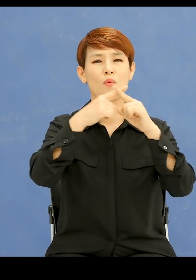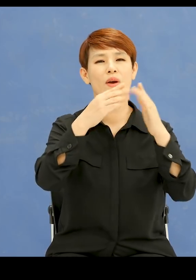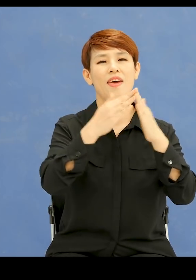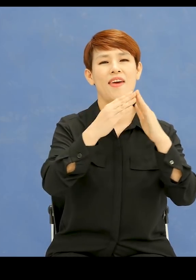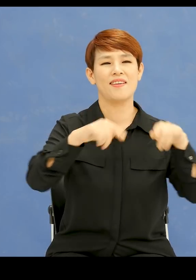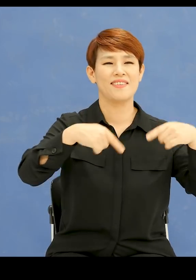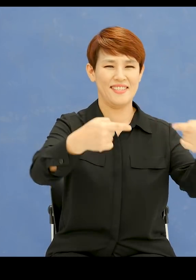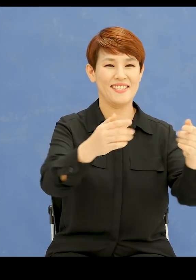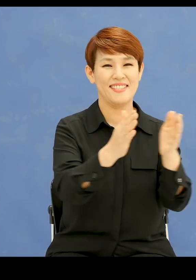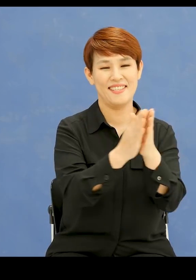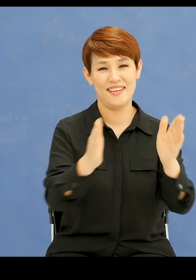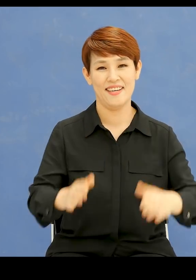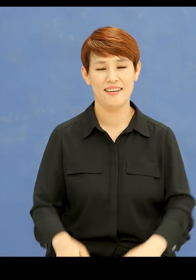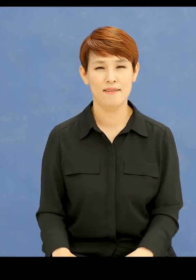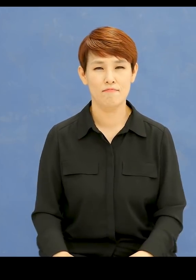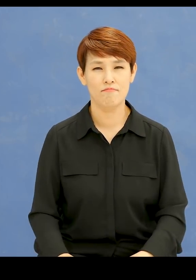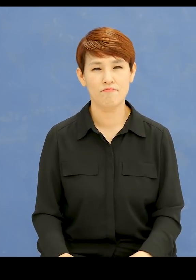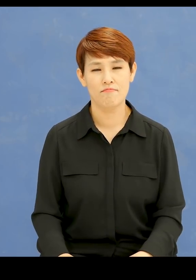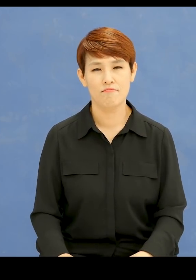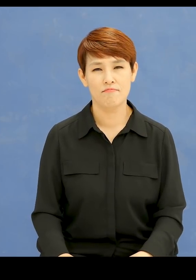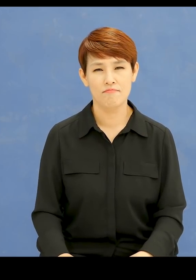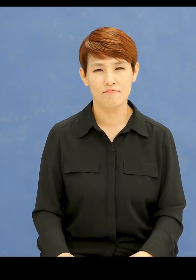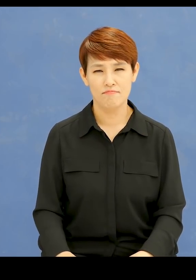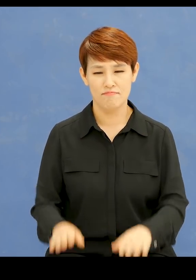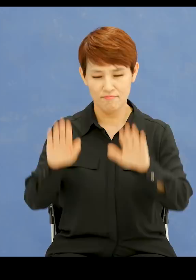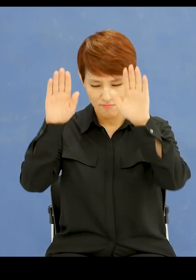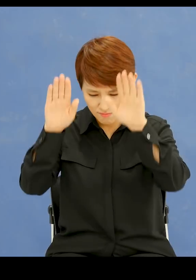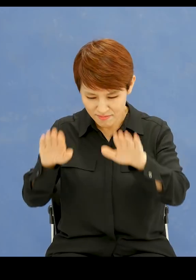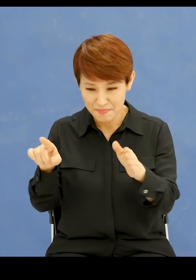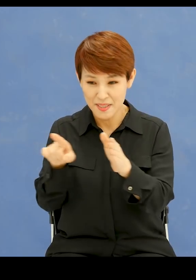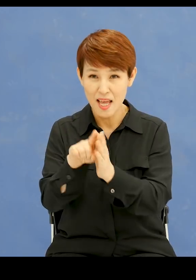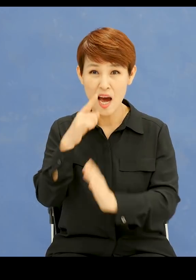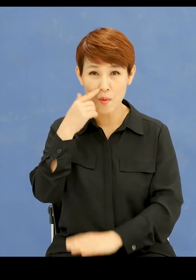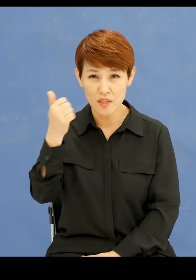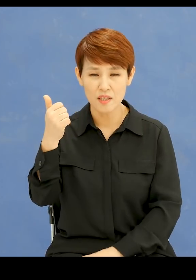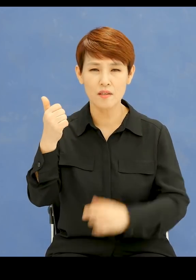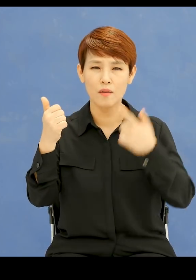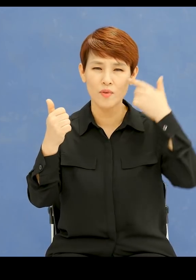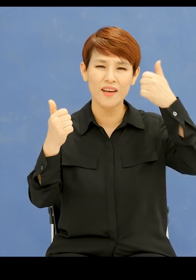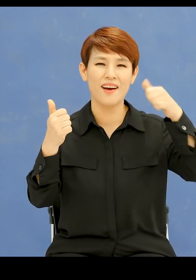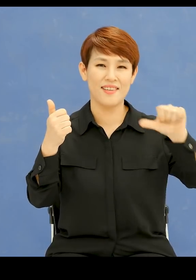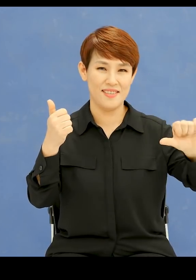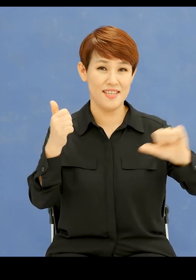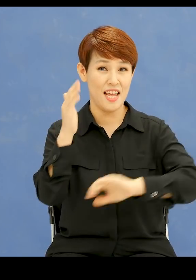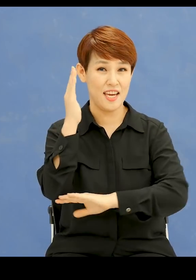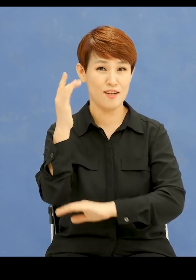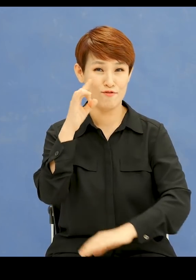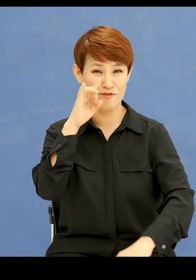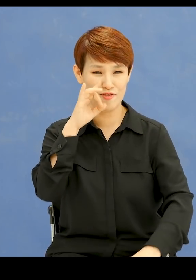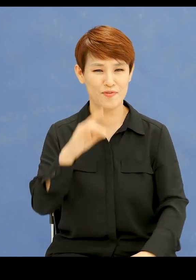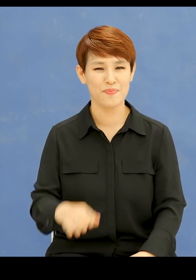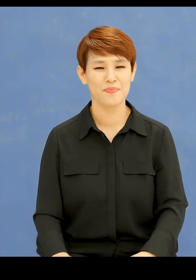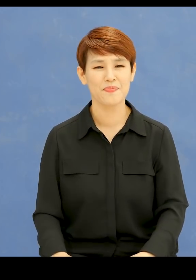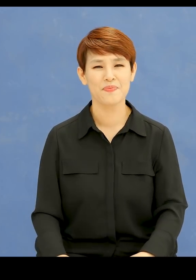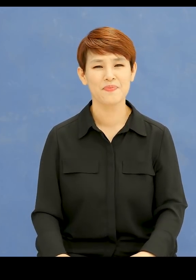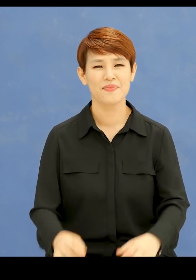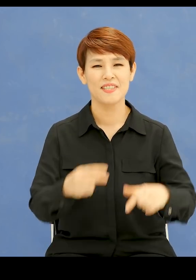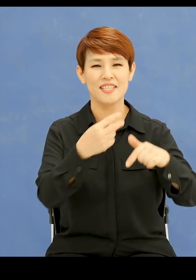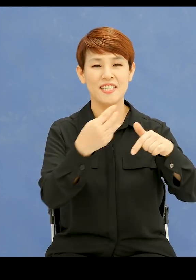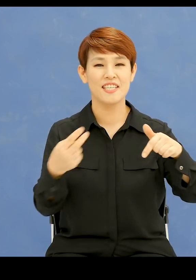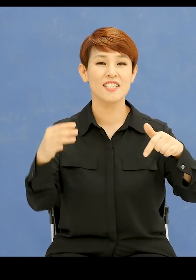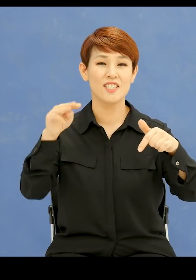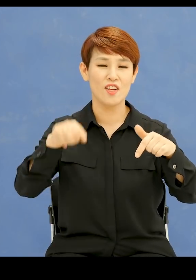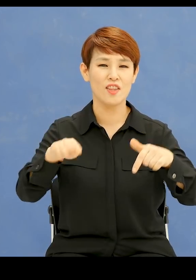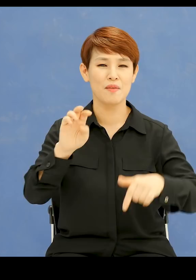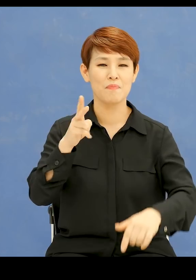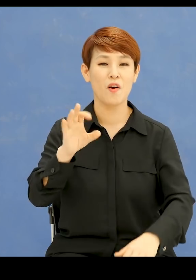들여놓게 되신 분이십니다. 예, 무슬림 아버지와 목회자들 과연 어떤 이야기를 들려주실지 궁금한데요. 인천 평강교회 박희정